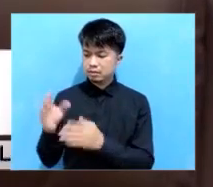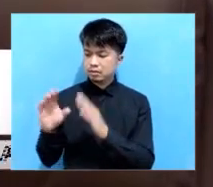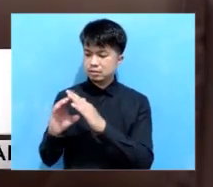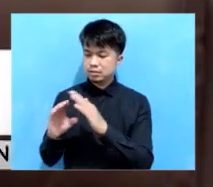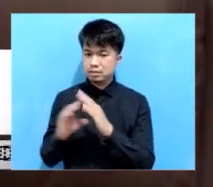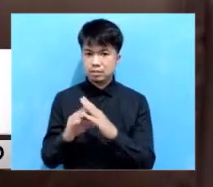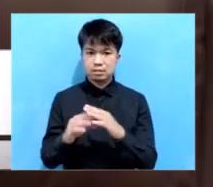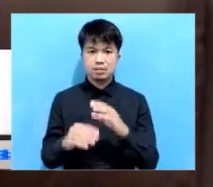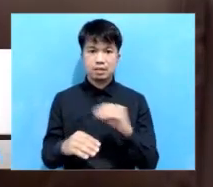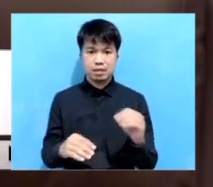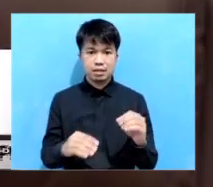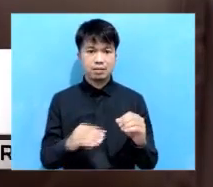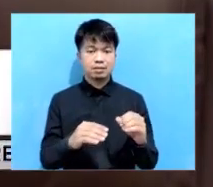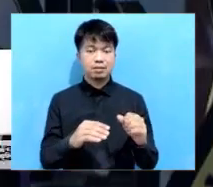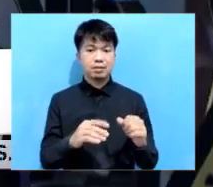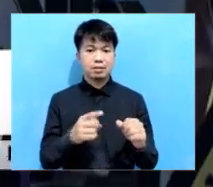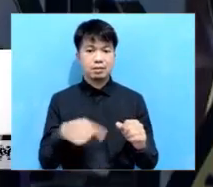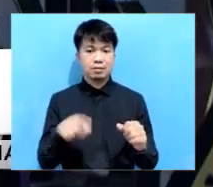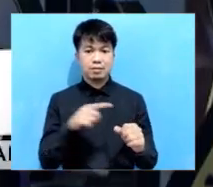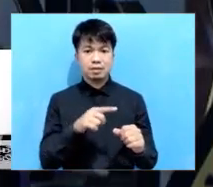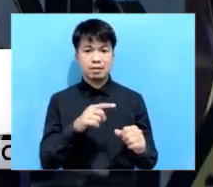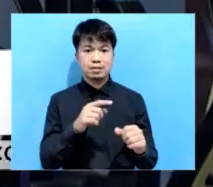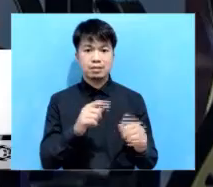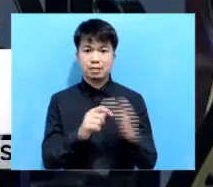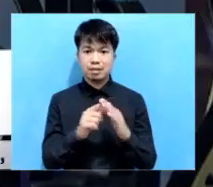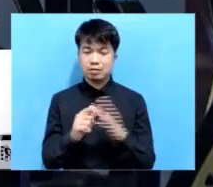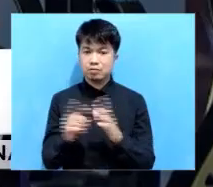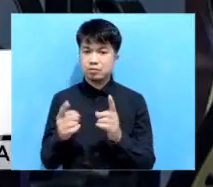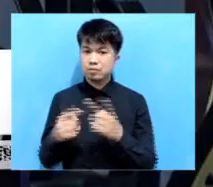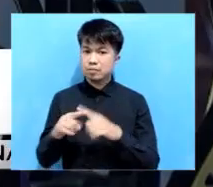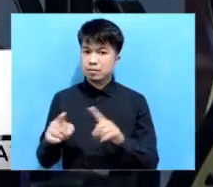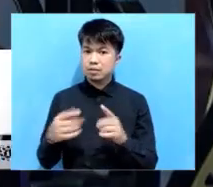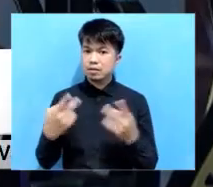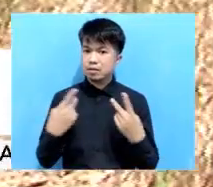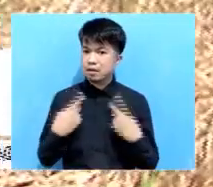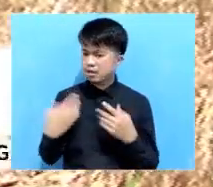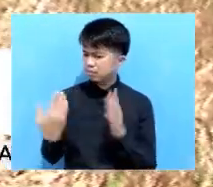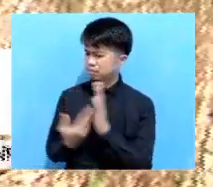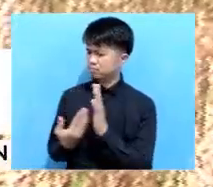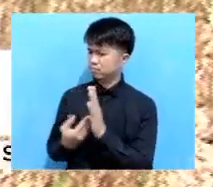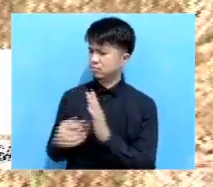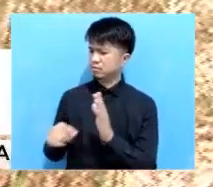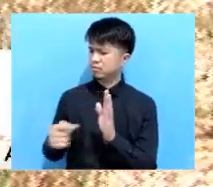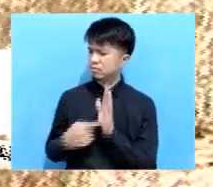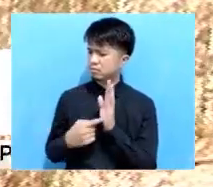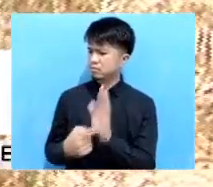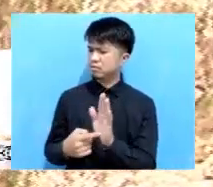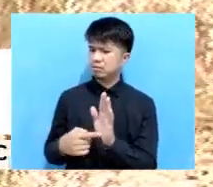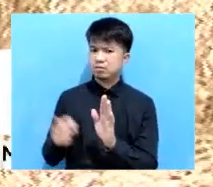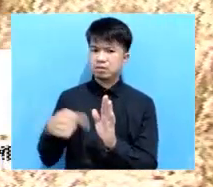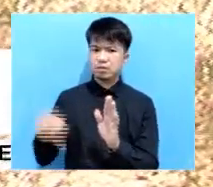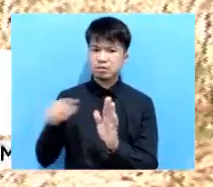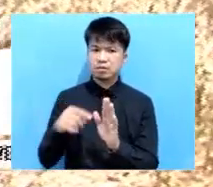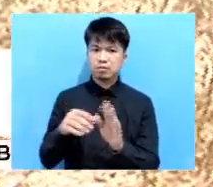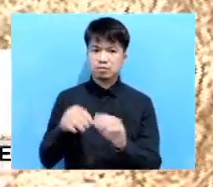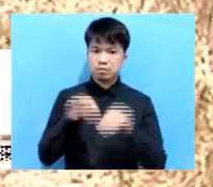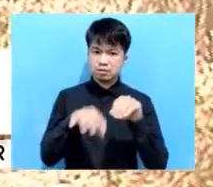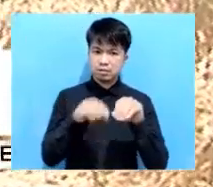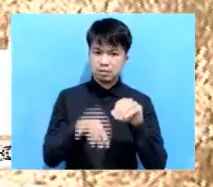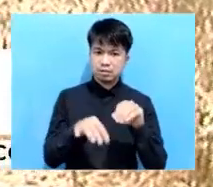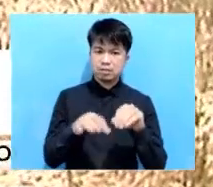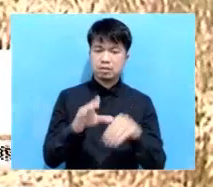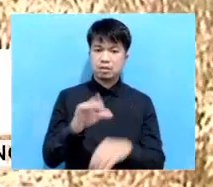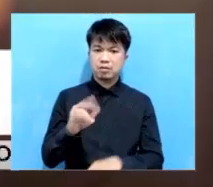towns because... Pero giit ni Tulfo, may mga pruweba siyang ginagawang subdivision ang ilang sakahan sa Cahuayan Isabela at sa iba